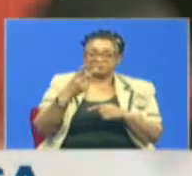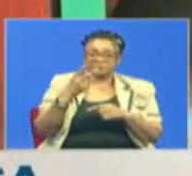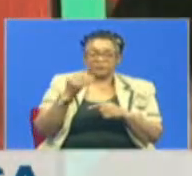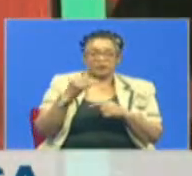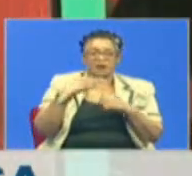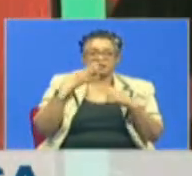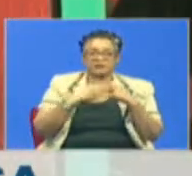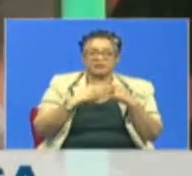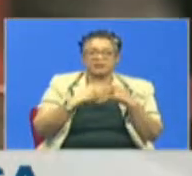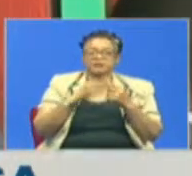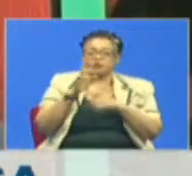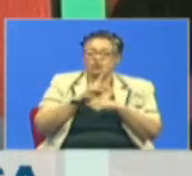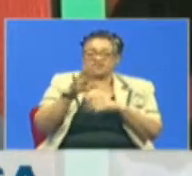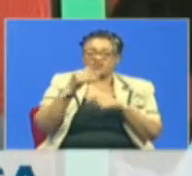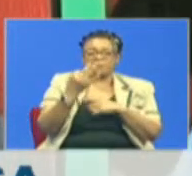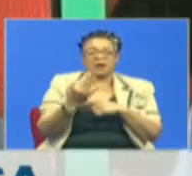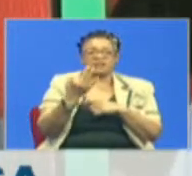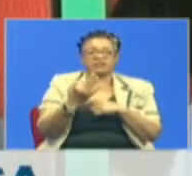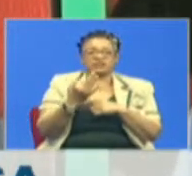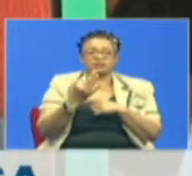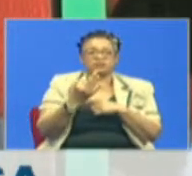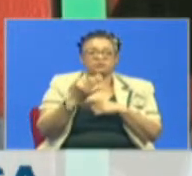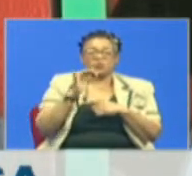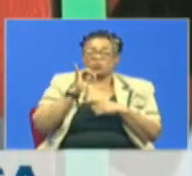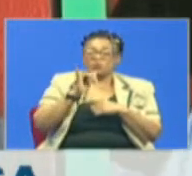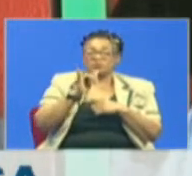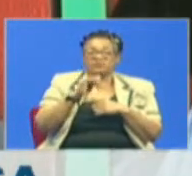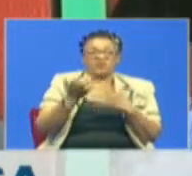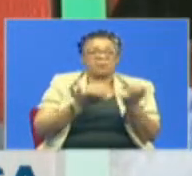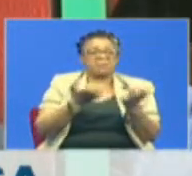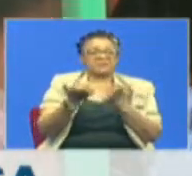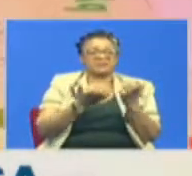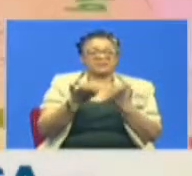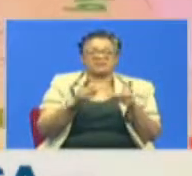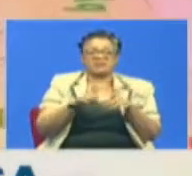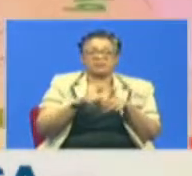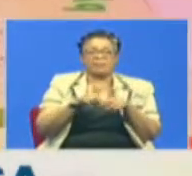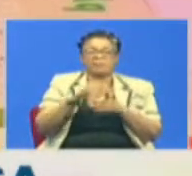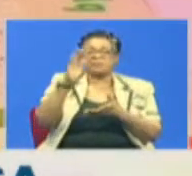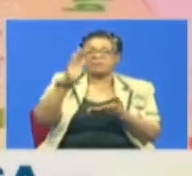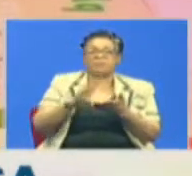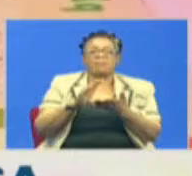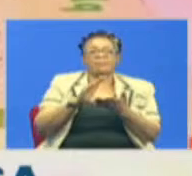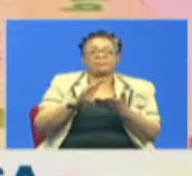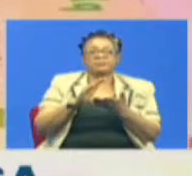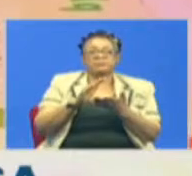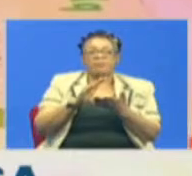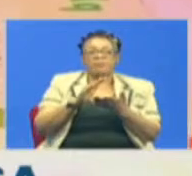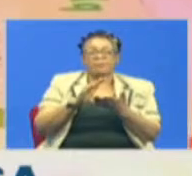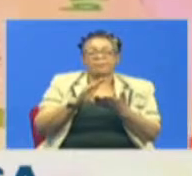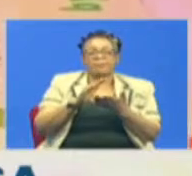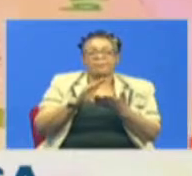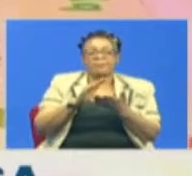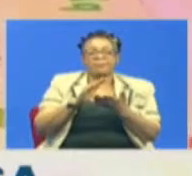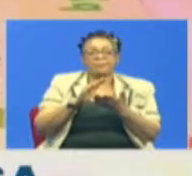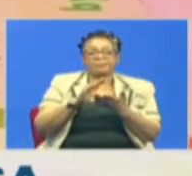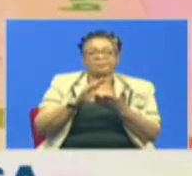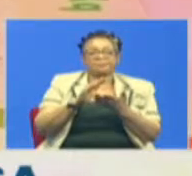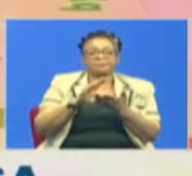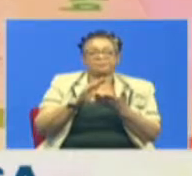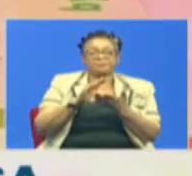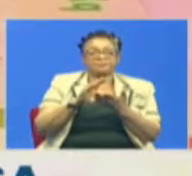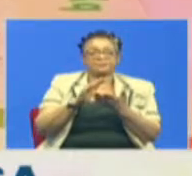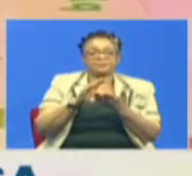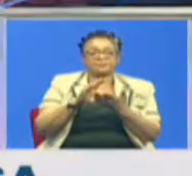hiyo tangu Machi. Malipo yanayohusiana na biashara hata hivyo yamepungua kwa kiasi kidogo.